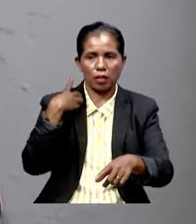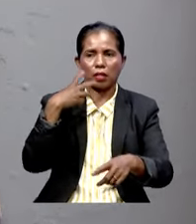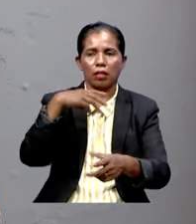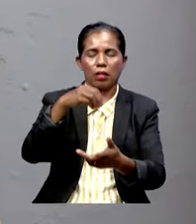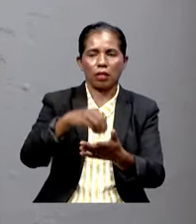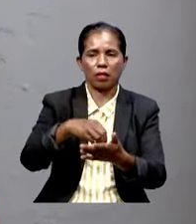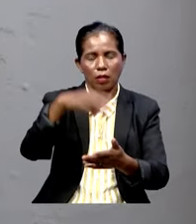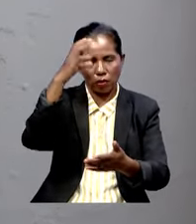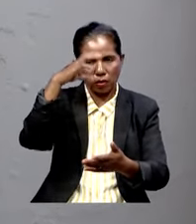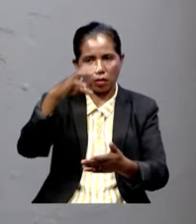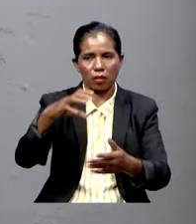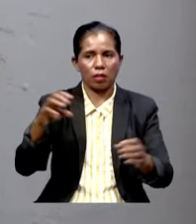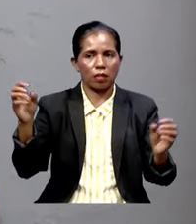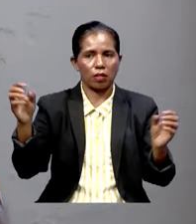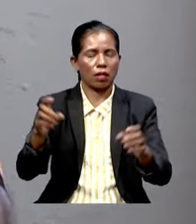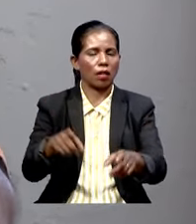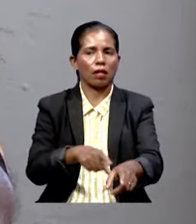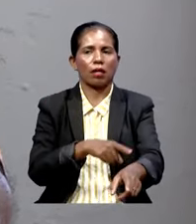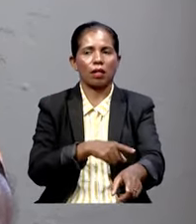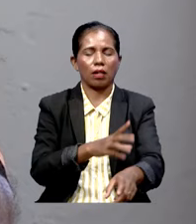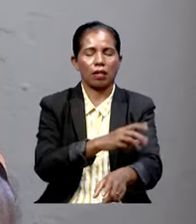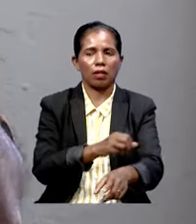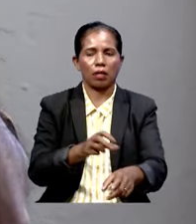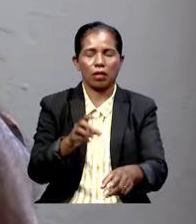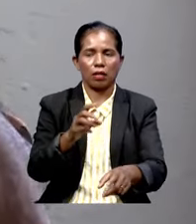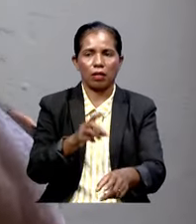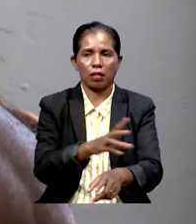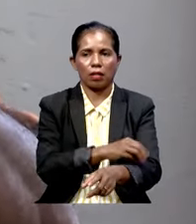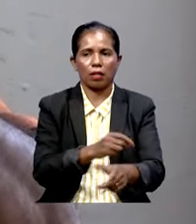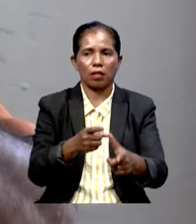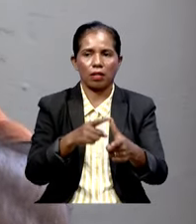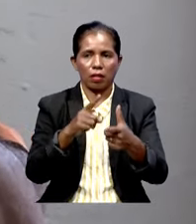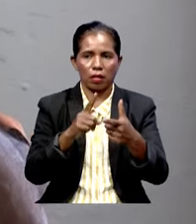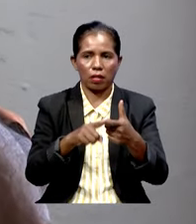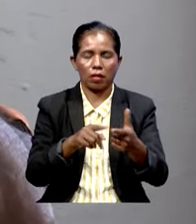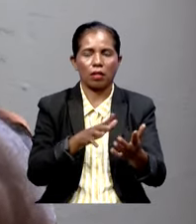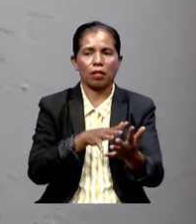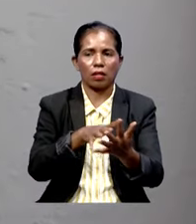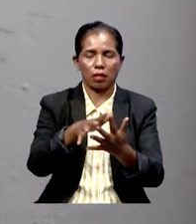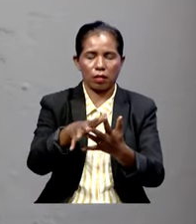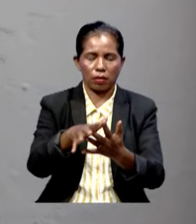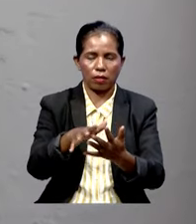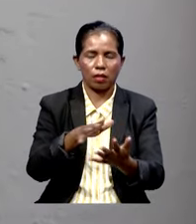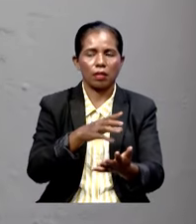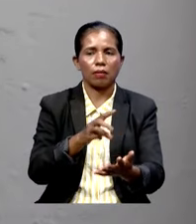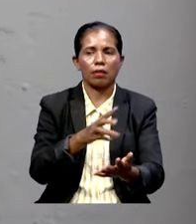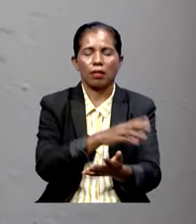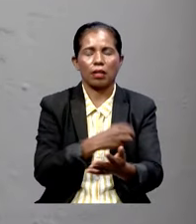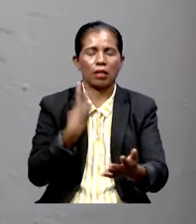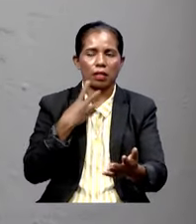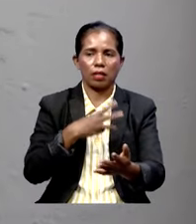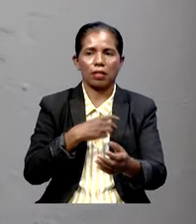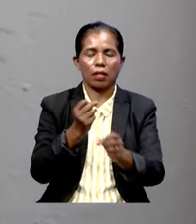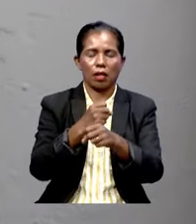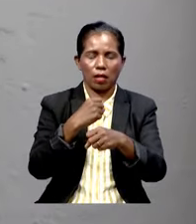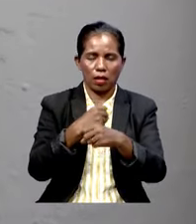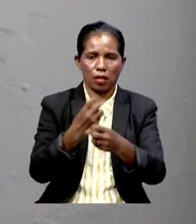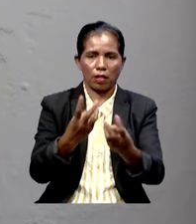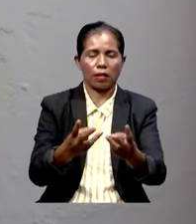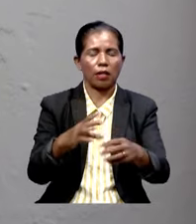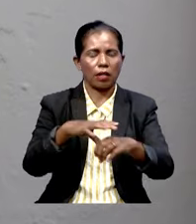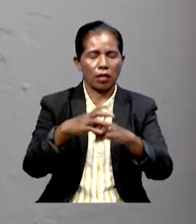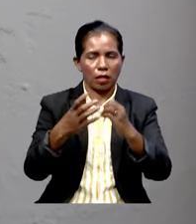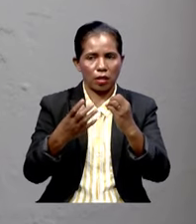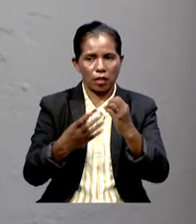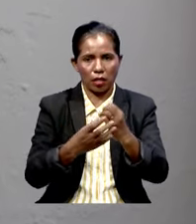kata udang ben selalai makas udang ben selau nenek jadi pas ni infiltra barai lara bai bai ita kreat teras teras mas ame refere